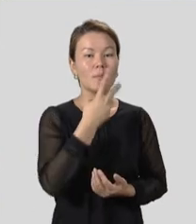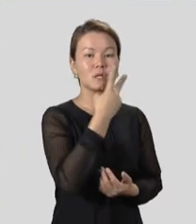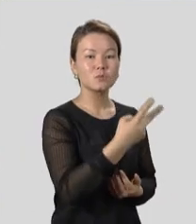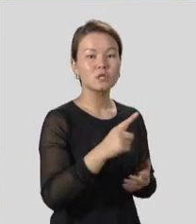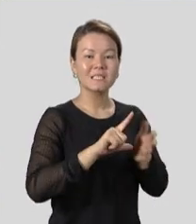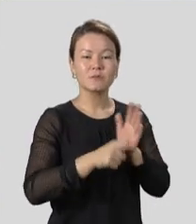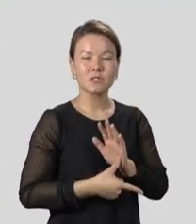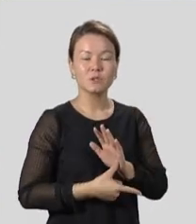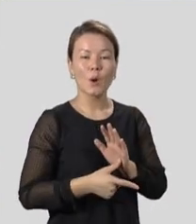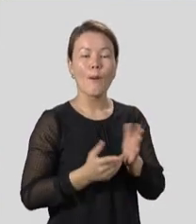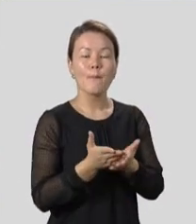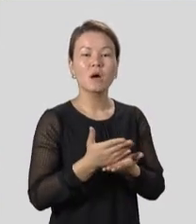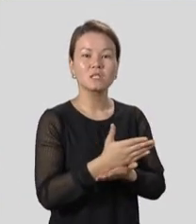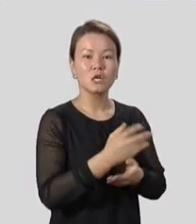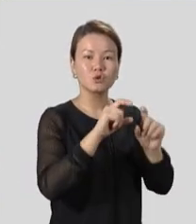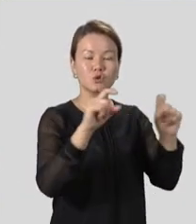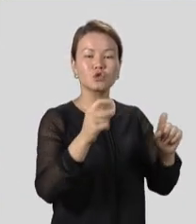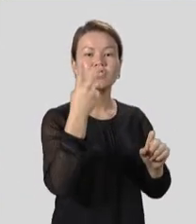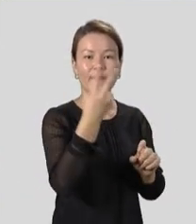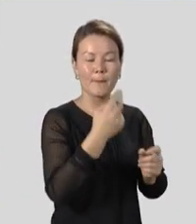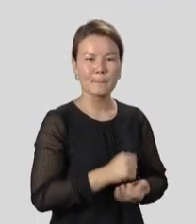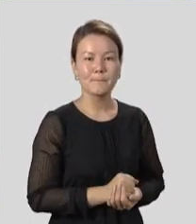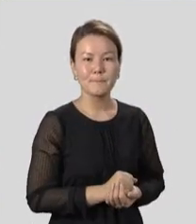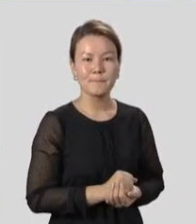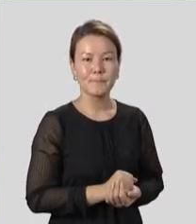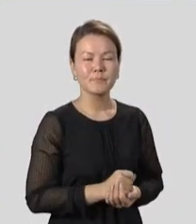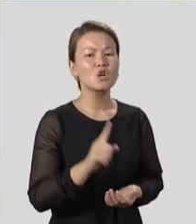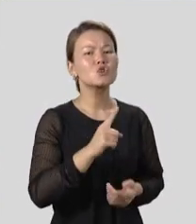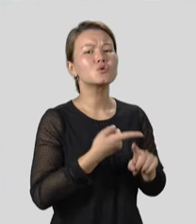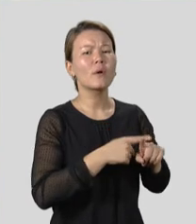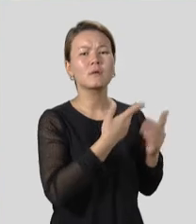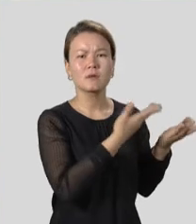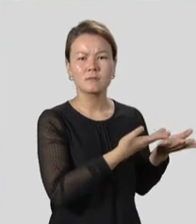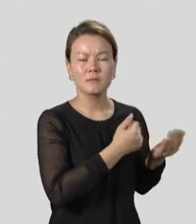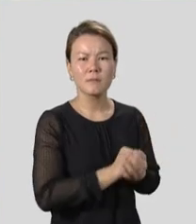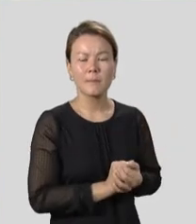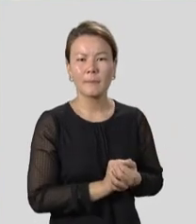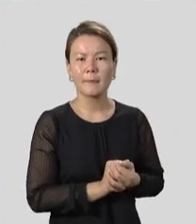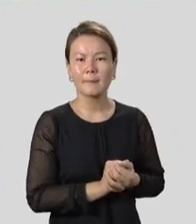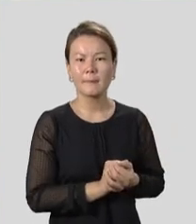Посмотрим на геометрическую модель строчки номер 2. Что это?